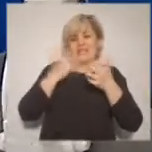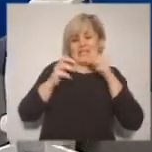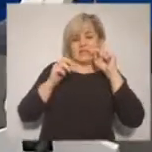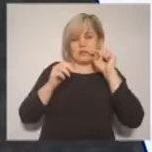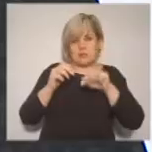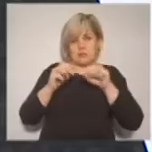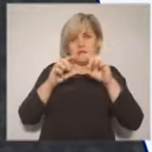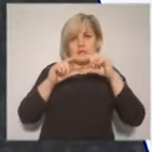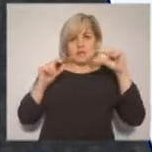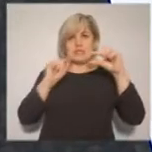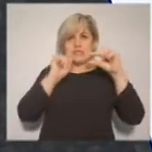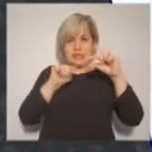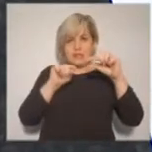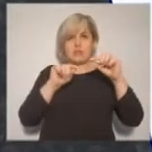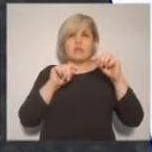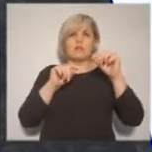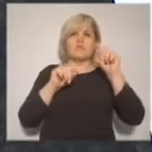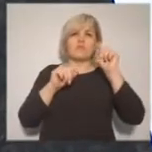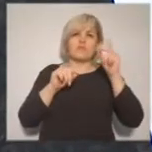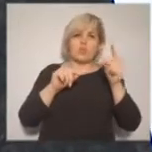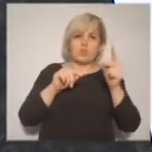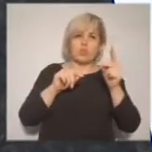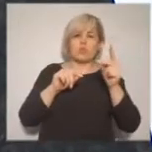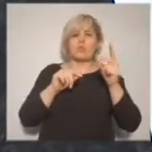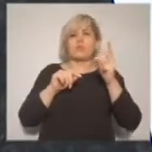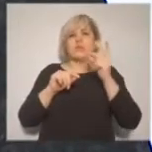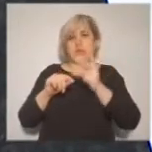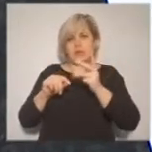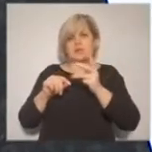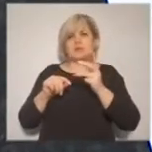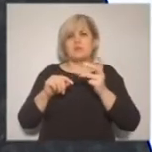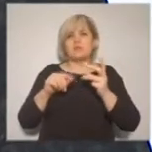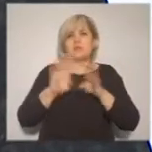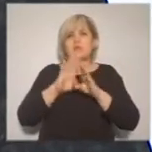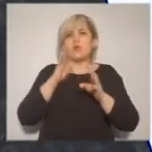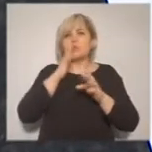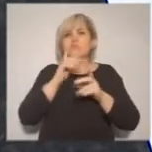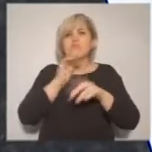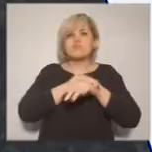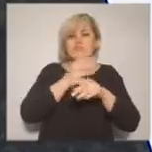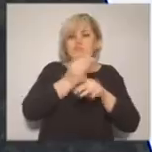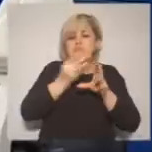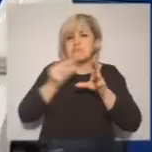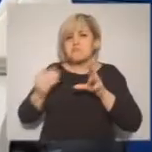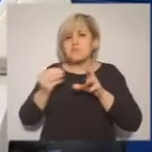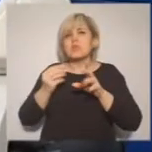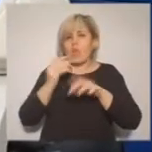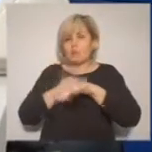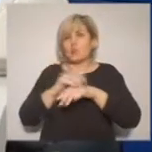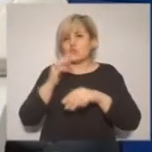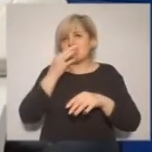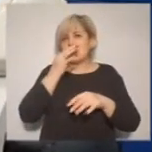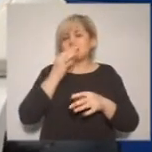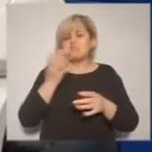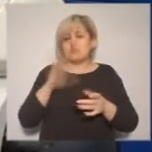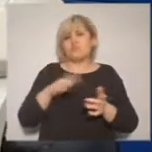нужно какую-то общую среднюю, допустим, вот здесь, вот здесь. Потому что если взять в одном месте, то не факт, что там будут